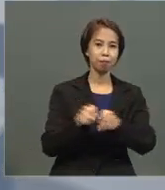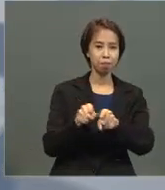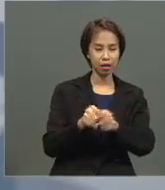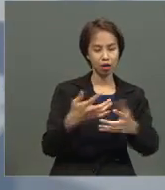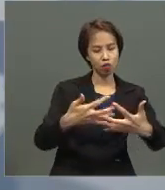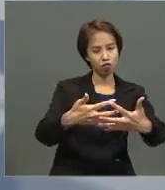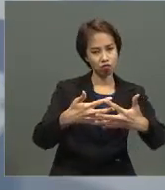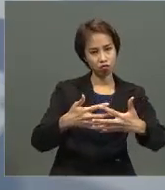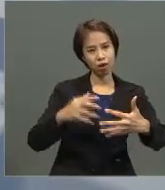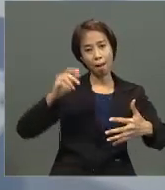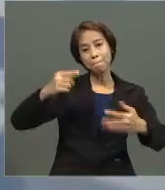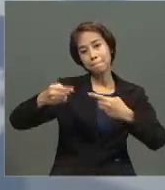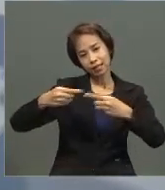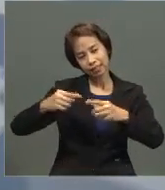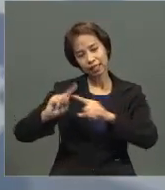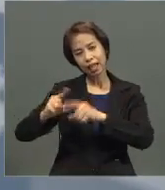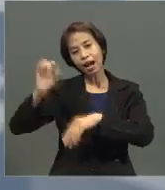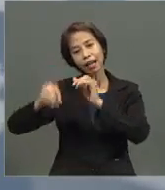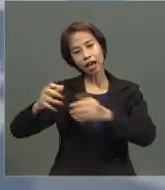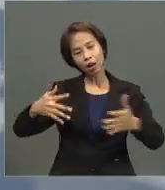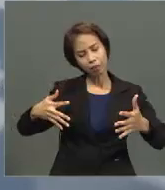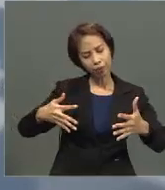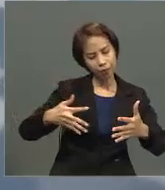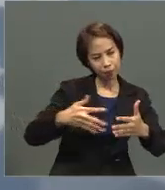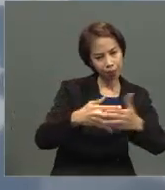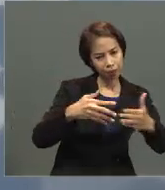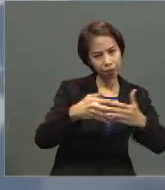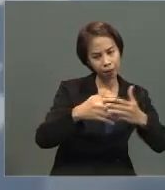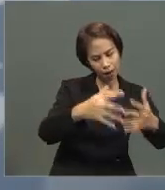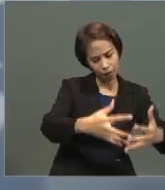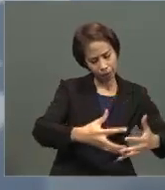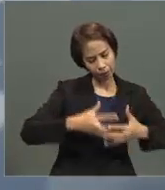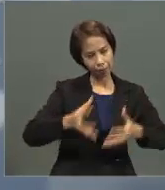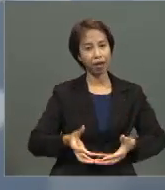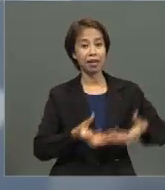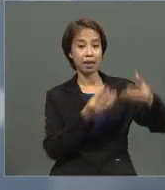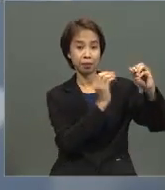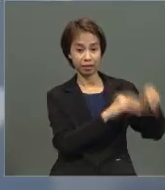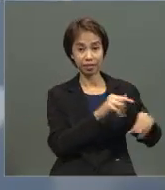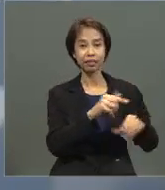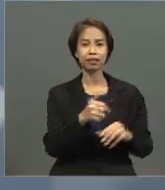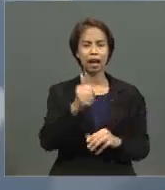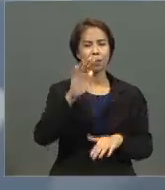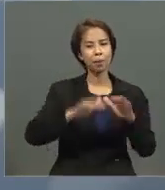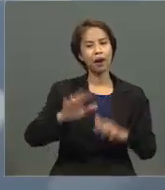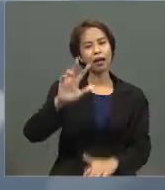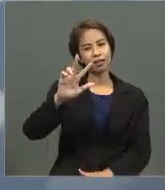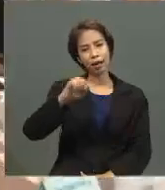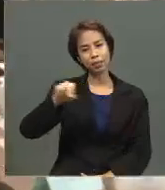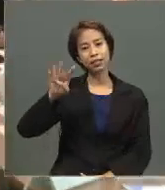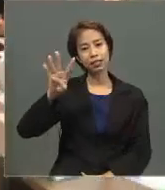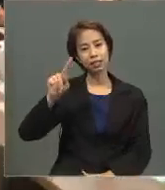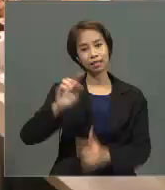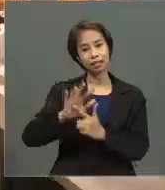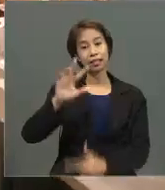ทะเลนะคะก็คาดว่าจะมีการจัดเก็บขยะได้เนี่ยประมาณ 3-4 ตันต่อวันทีเดียวค่ะโดยกรมทรัพ